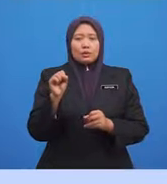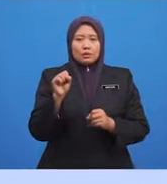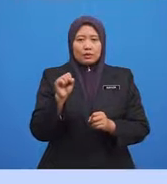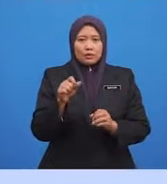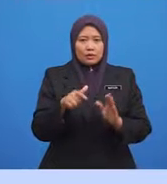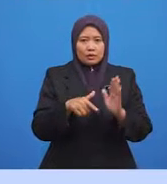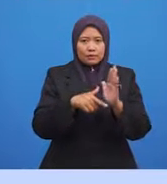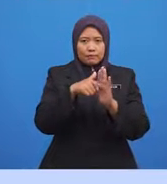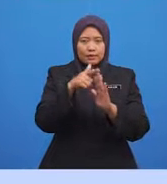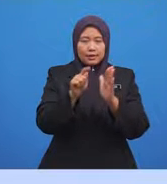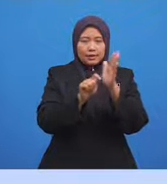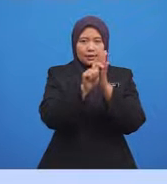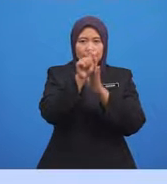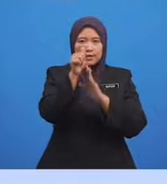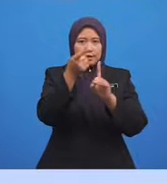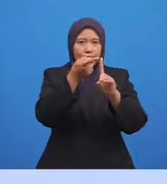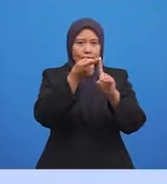daripada pokok A.